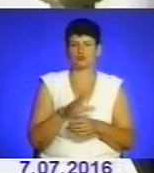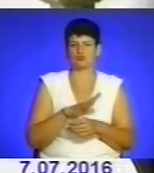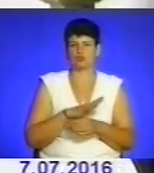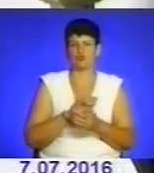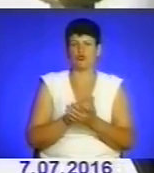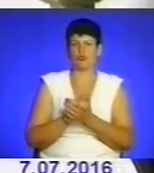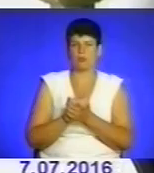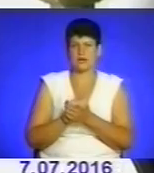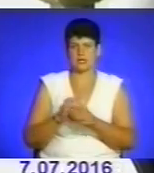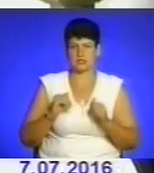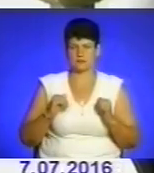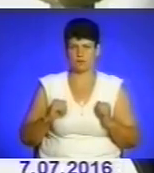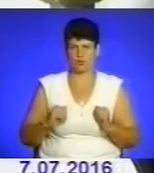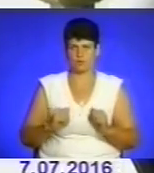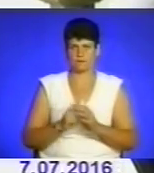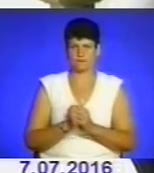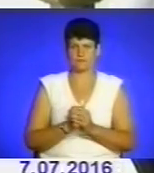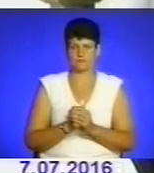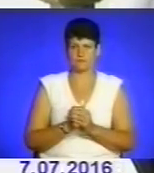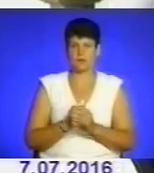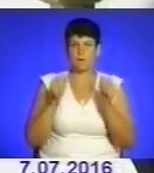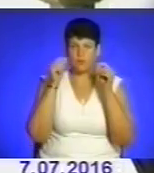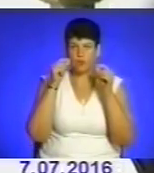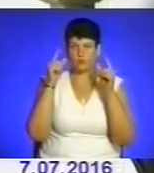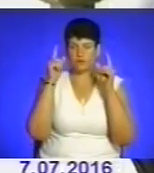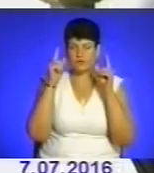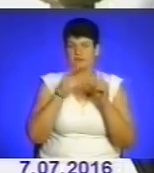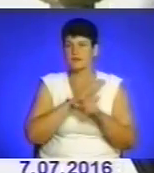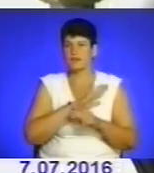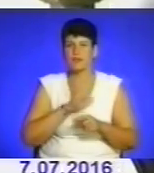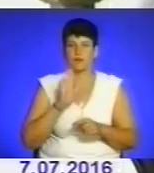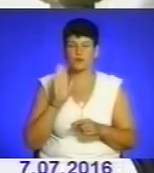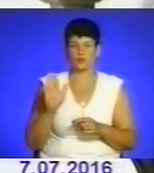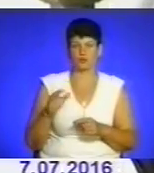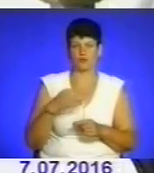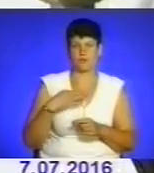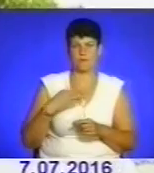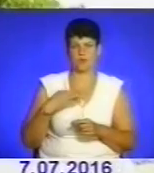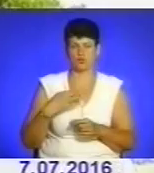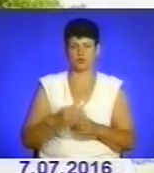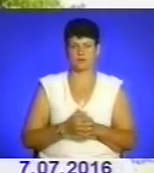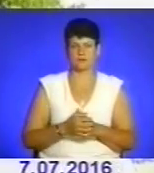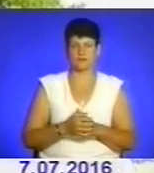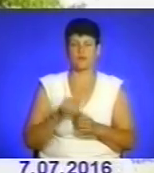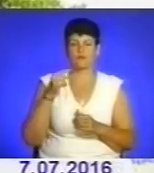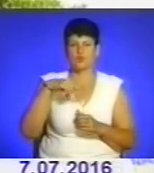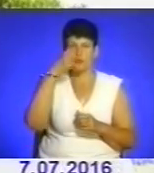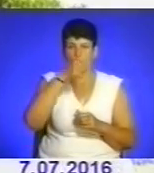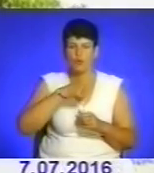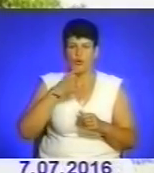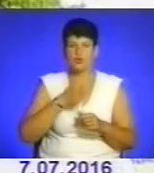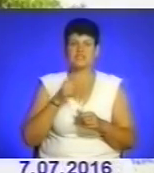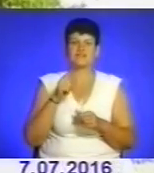в Україні. Пробудімося, не будьмо байдужими. Цього року в Зарваниці